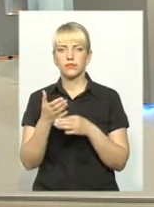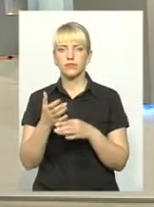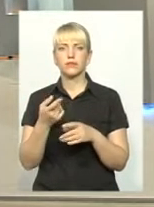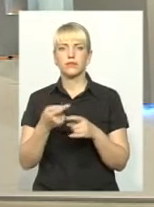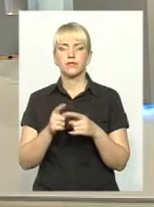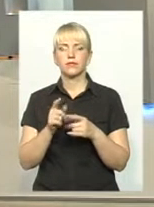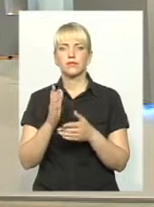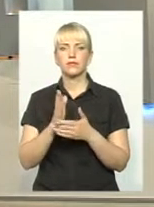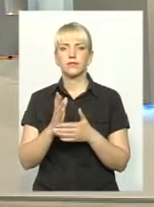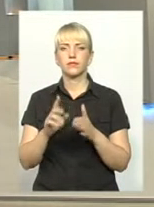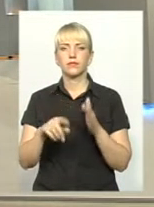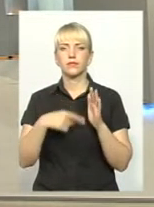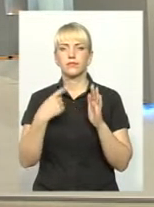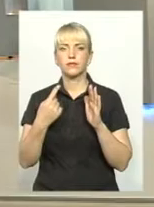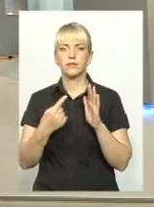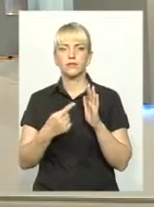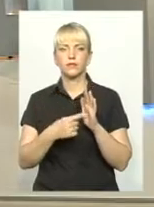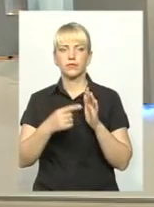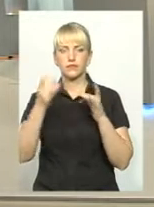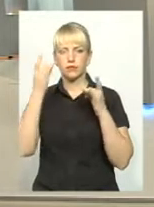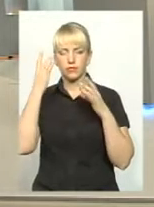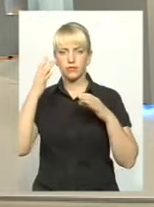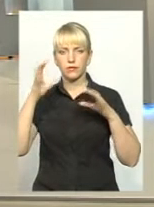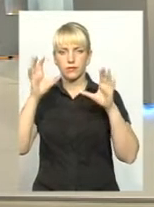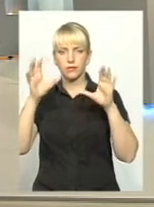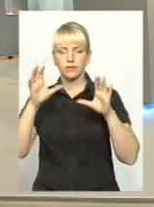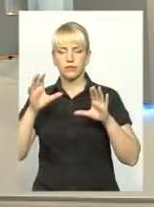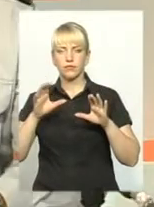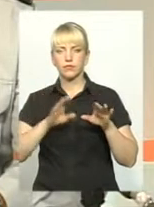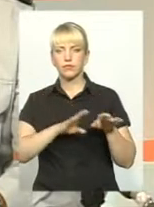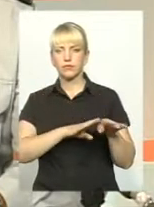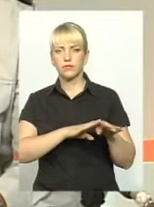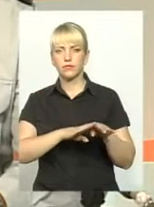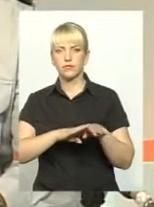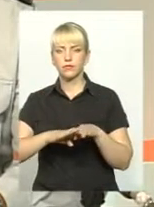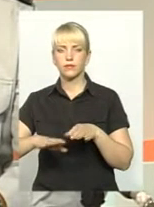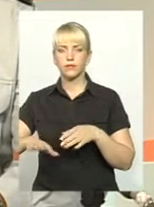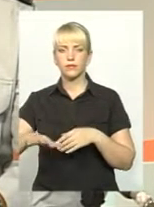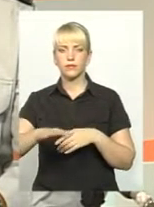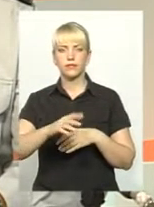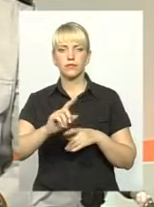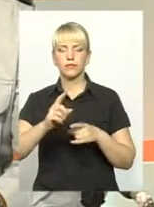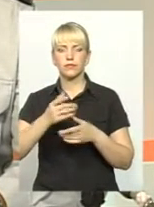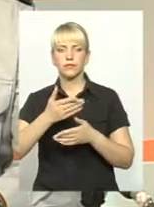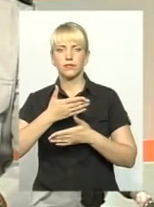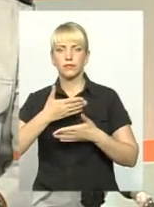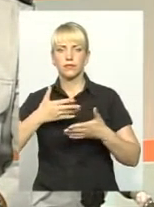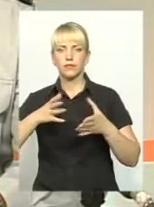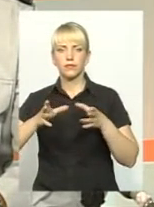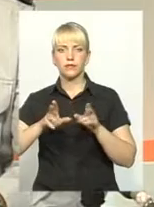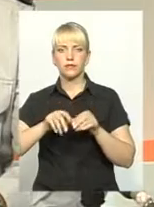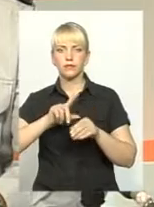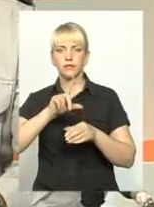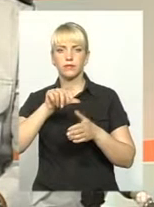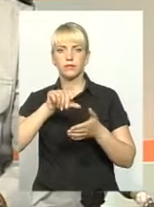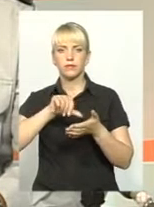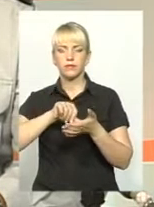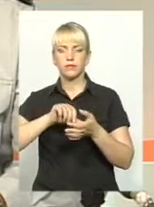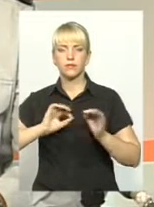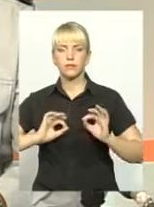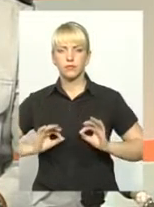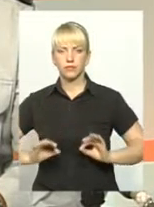питання цивільно-правової площини. Тому для цього ми спільно з представниками обласної прокуратури сьогодні проводимо